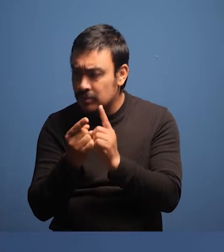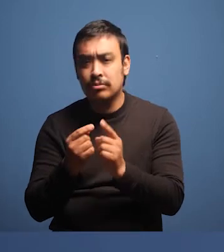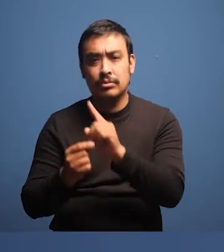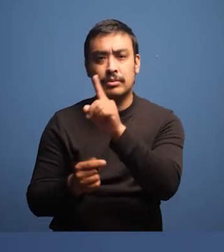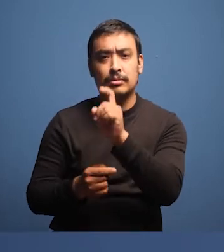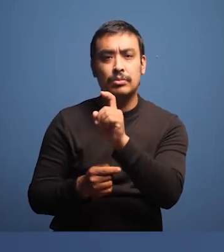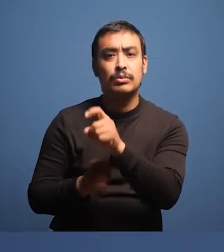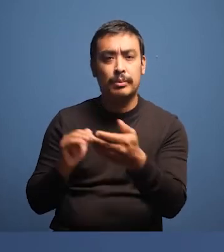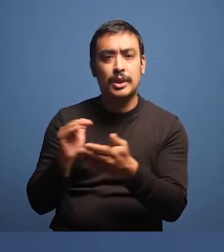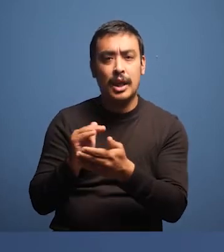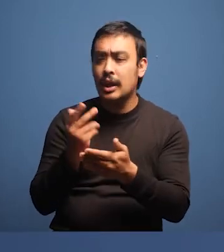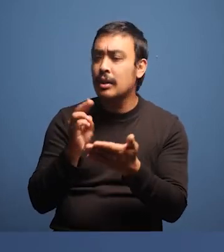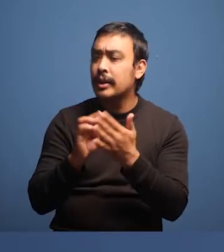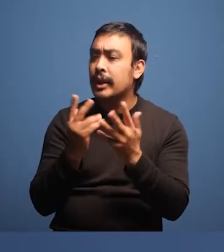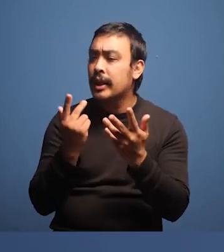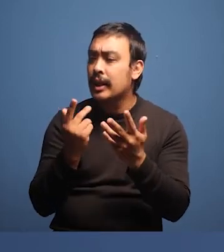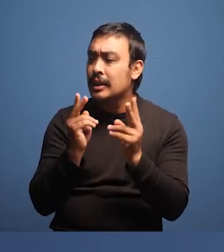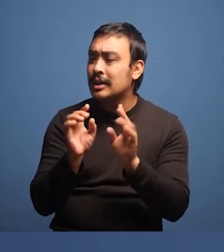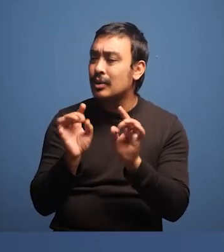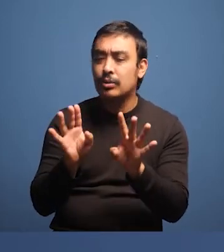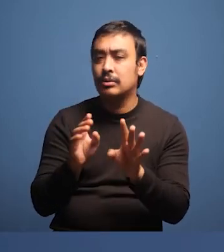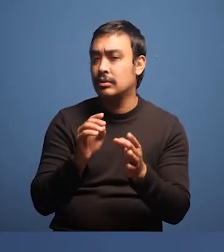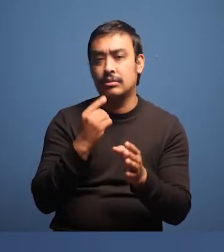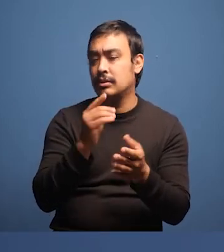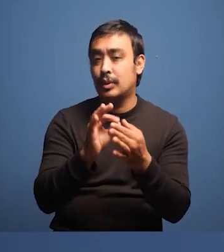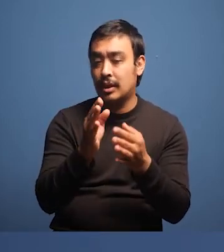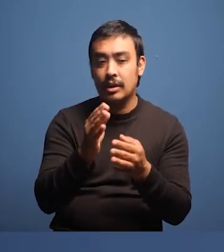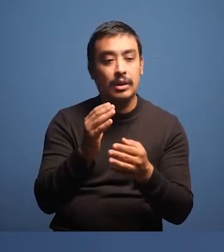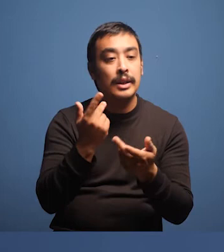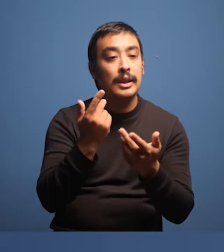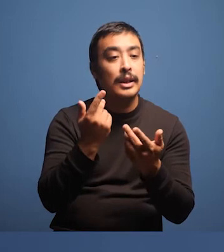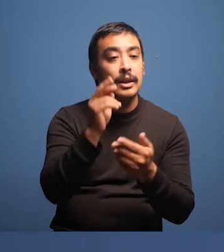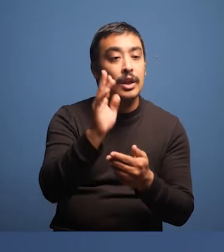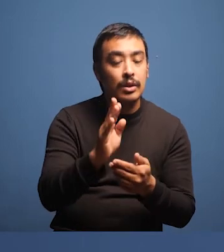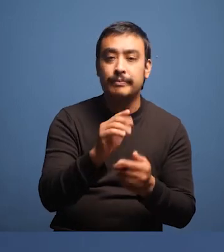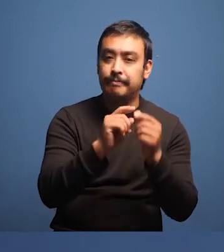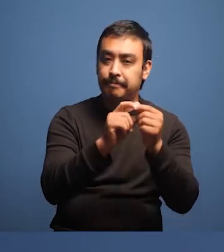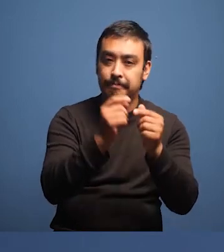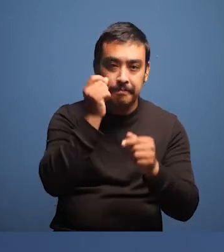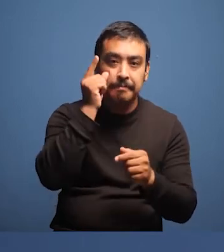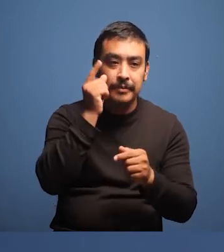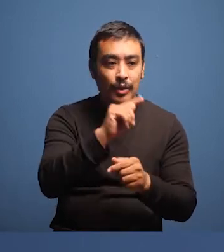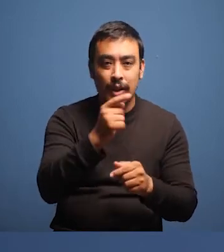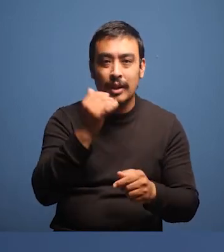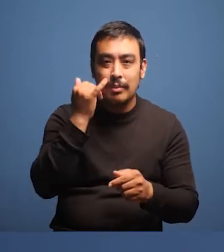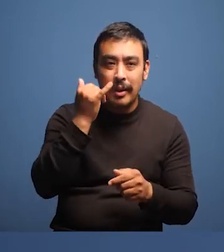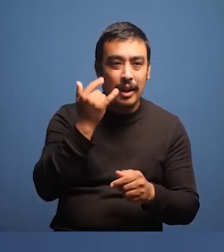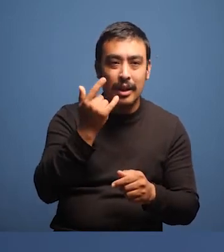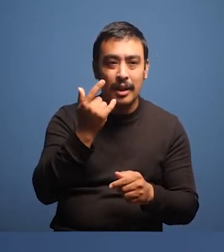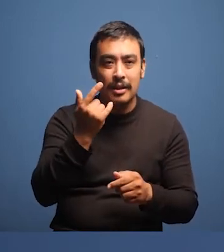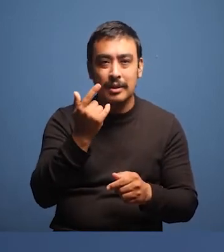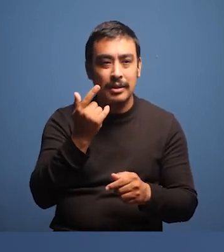के बच्चालाई के भइरहेछ भने यस्तै त हो भने छोडिदियो भन्ने होइन कि के भइरहेछ भनेर बुझ्न खोज्नु किनभने कहिलेकाहीँ मोबाइल्सहरू हामीले केही नदेखे पनि